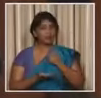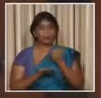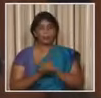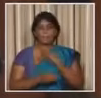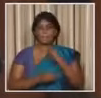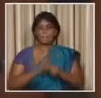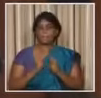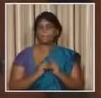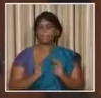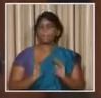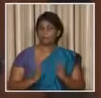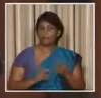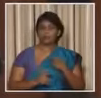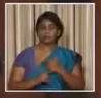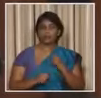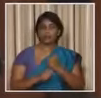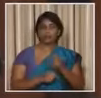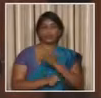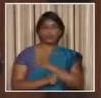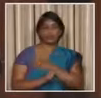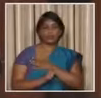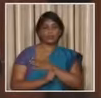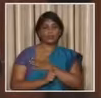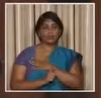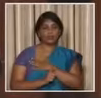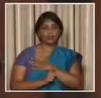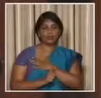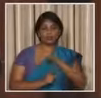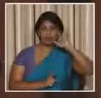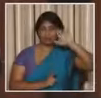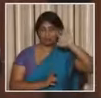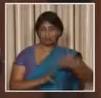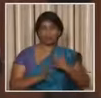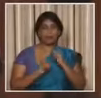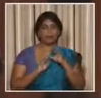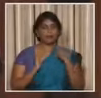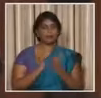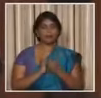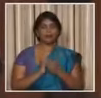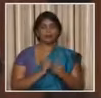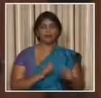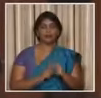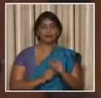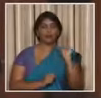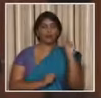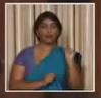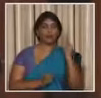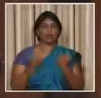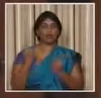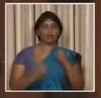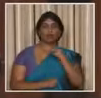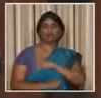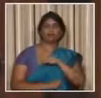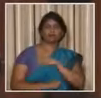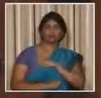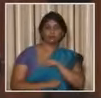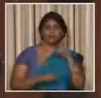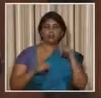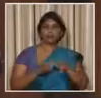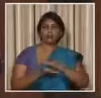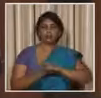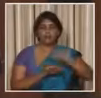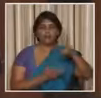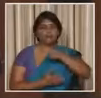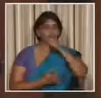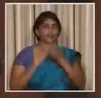business ekak patan aran me Gotabaya Rajapaksa ge amana pratipatti nisa ada Uber Eats padina tattekata vetla thiyena. Eyata den rata yannat